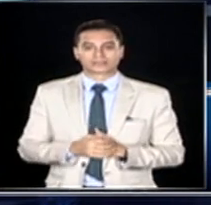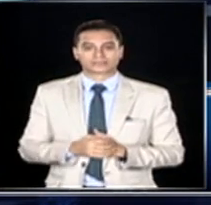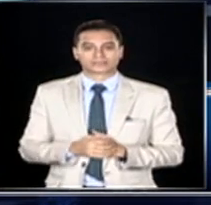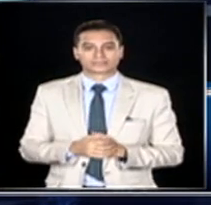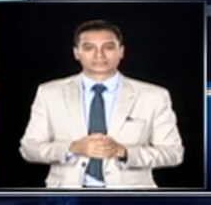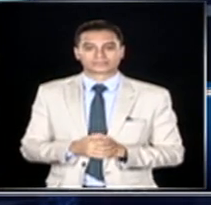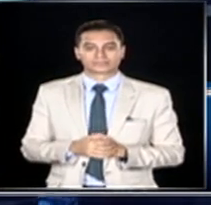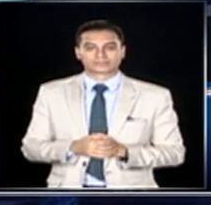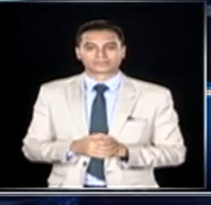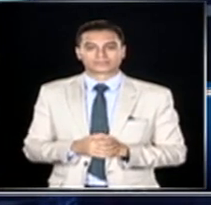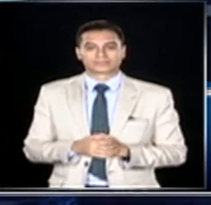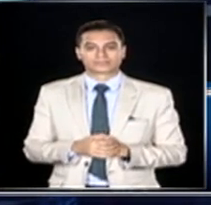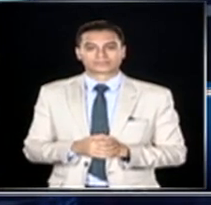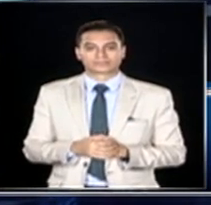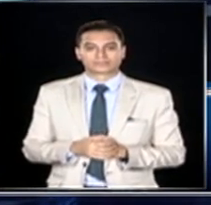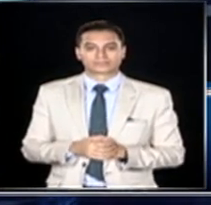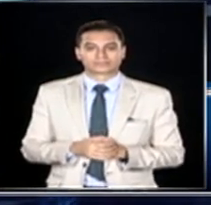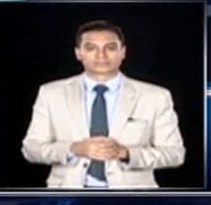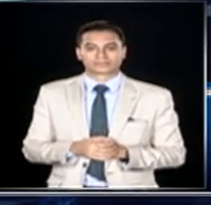الرئيسية، فما هو؟